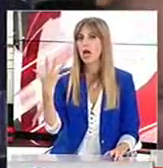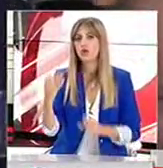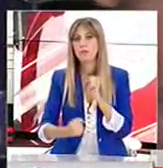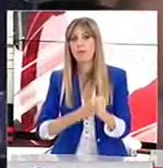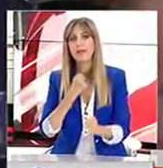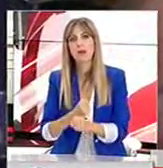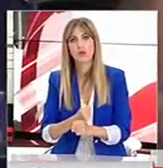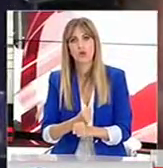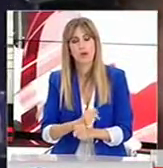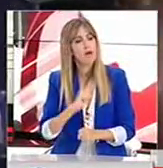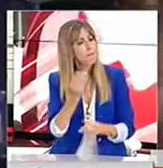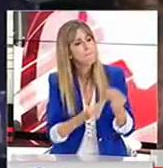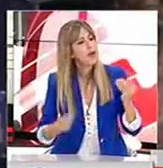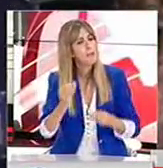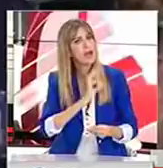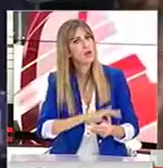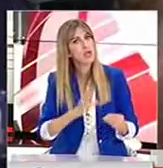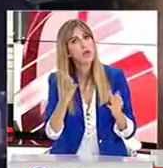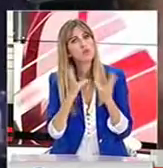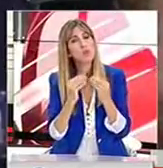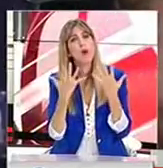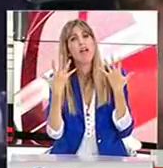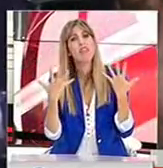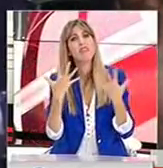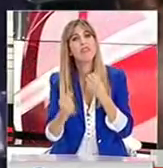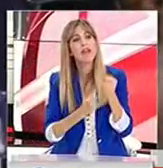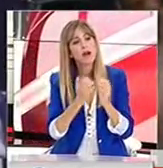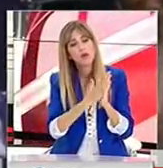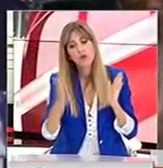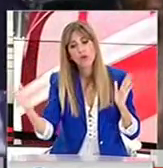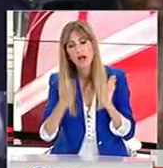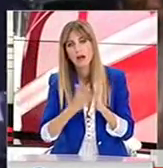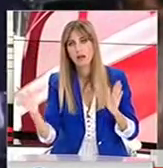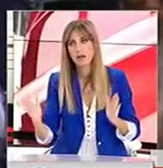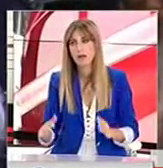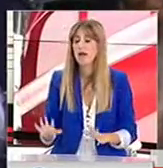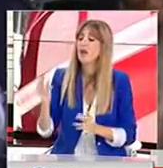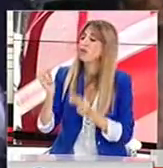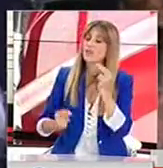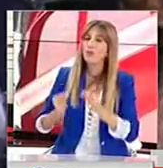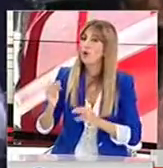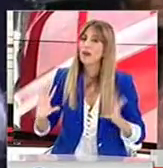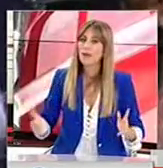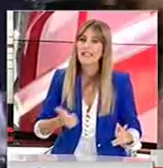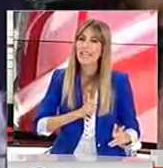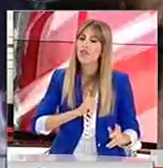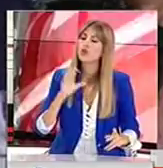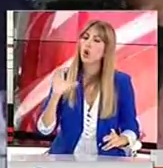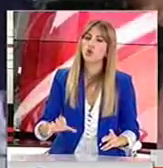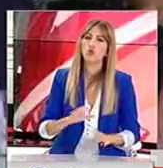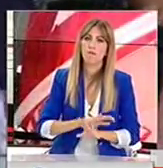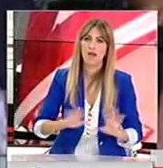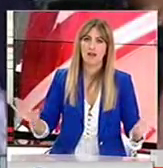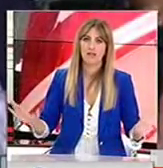ισχύει όμως το ίδιο για τον ιδιωτικό τομέα, που ήδη αυτή τη στιγμή που μιλάμε κλειδονίζεται, έχει πολύ σοβαρό πρόβλημα και για λόγους